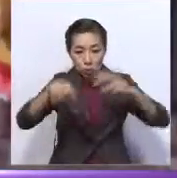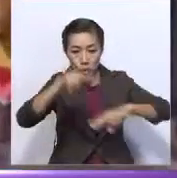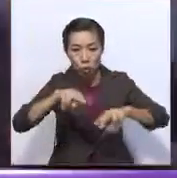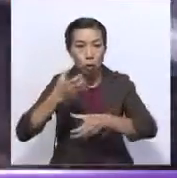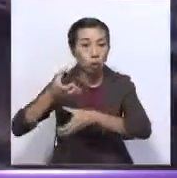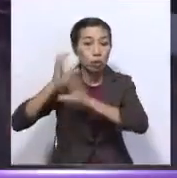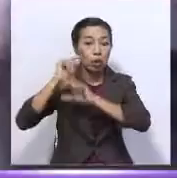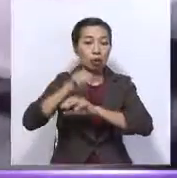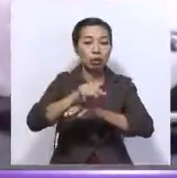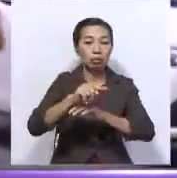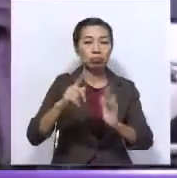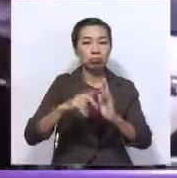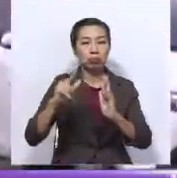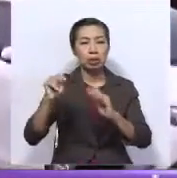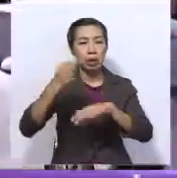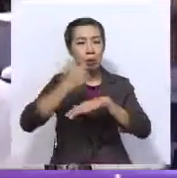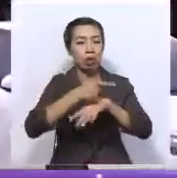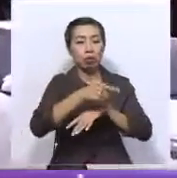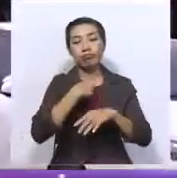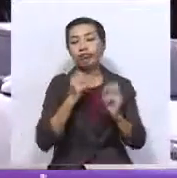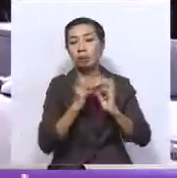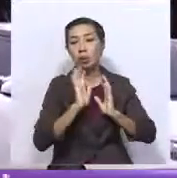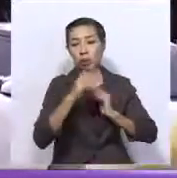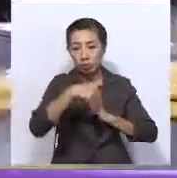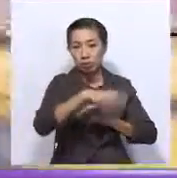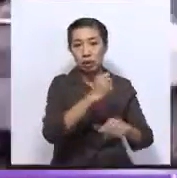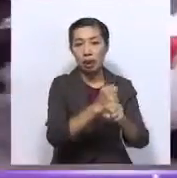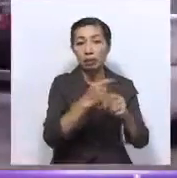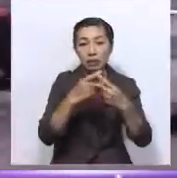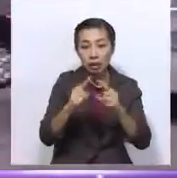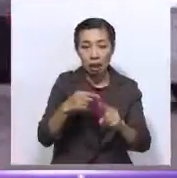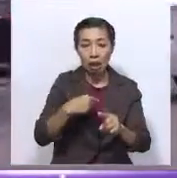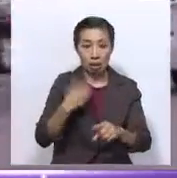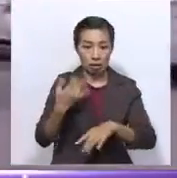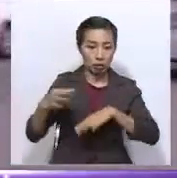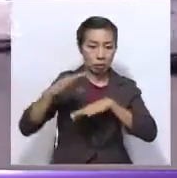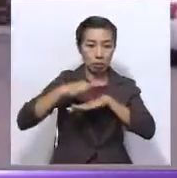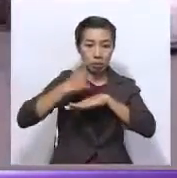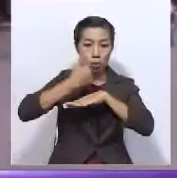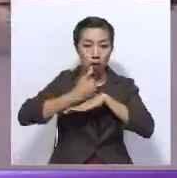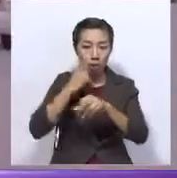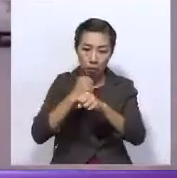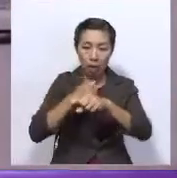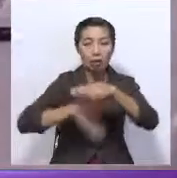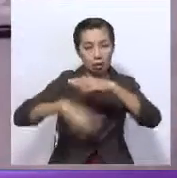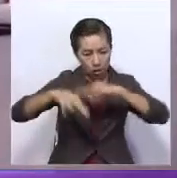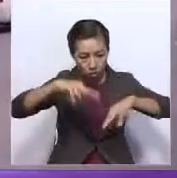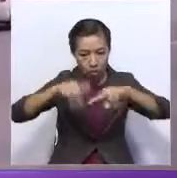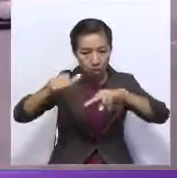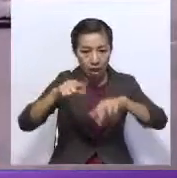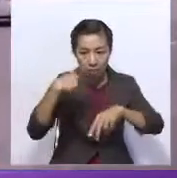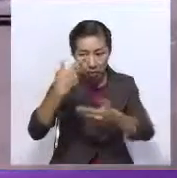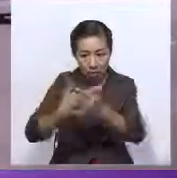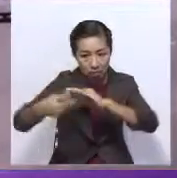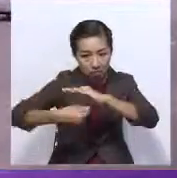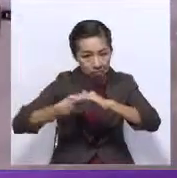อนหลังตนเองไม่ขอยุ่งเกี่ยวนะคะผอ.ว่าอย่างนั้นแต่ยืนยันว่าในขณะที่ตนเองมาดำรงตำแหน่งทำงานอย่างโปร่งใสไม่มีการรับ